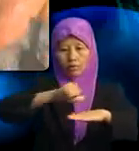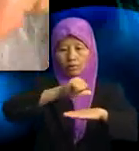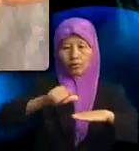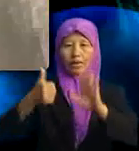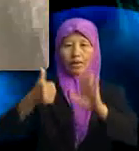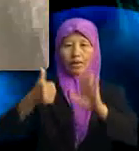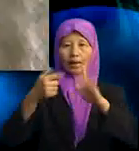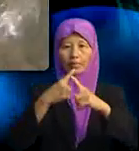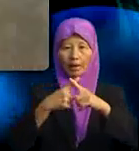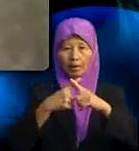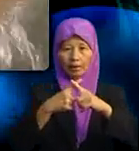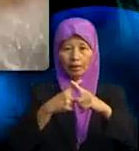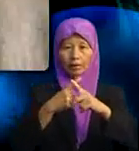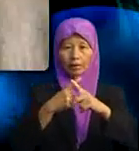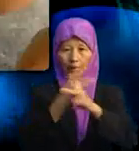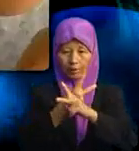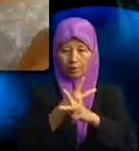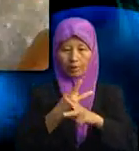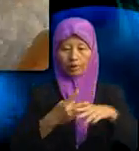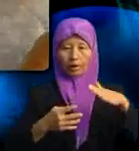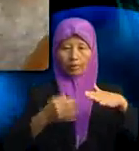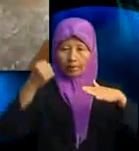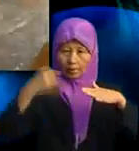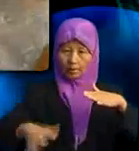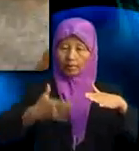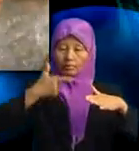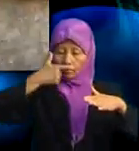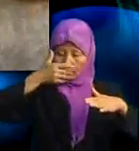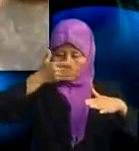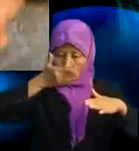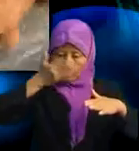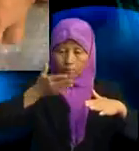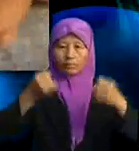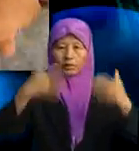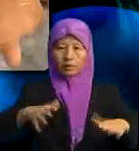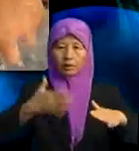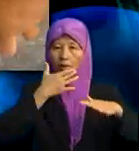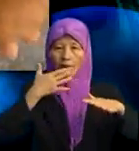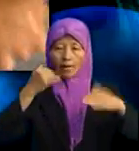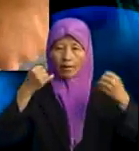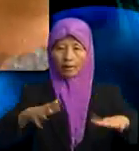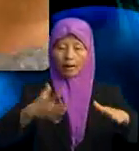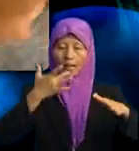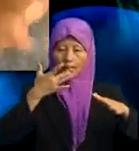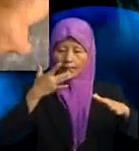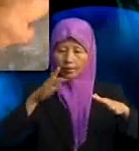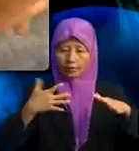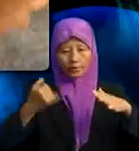mutlak sebanyak 6 kali sehingga hilang bau, warna dan